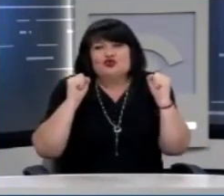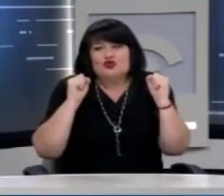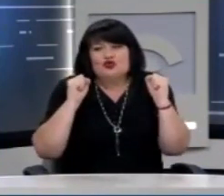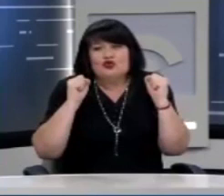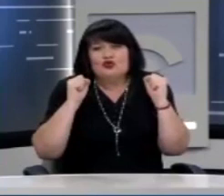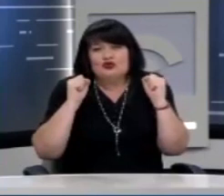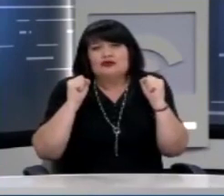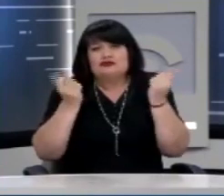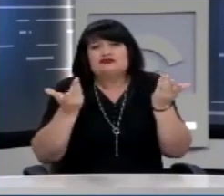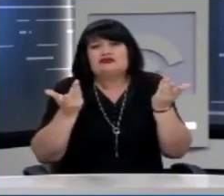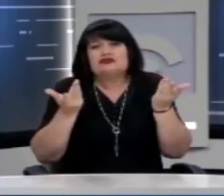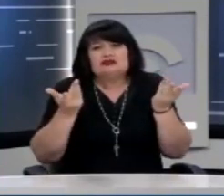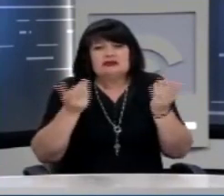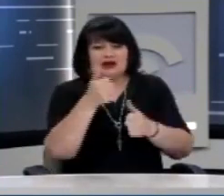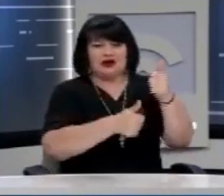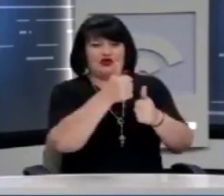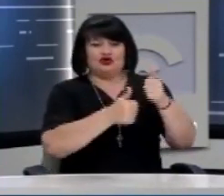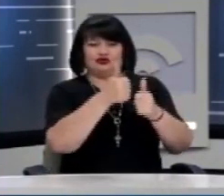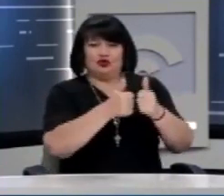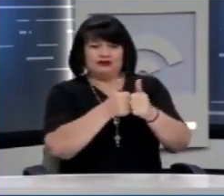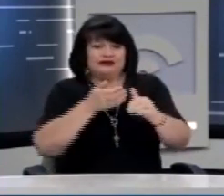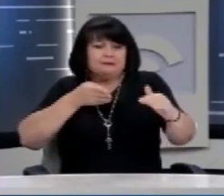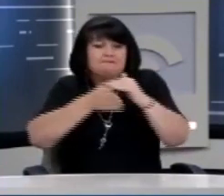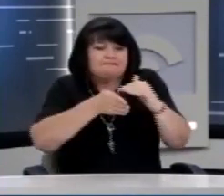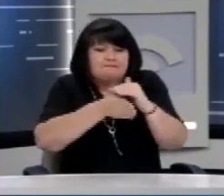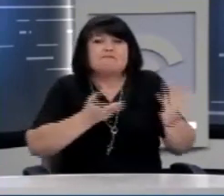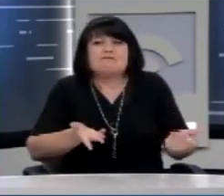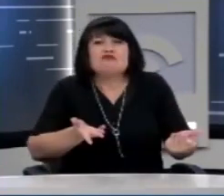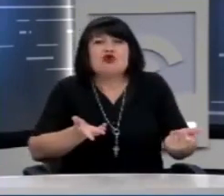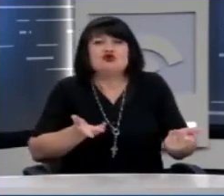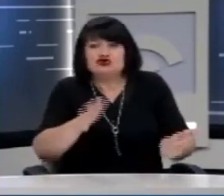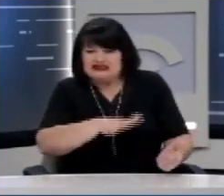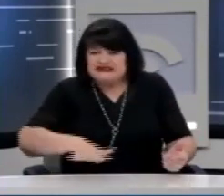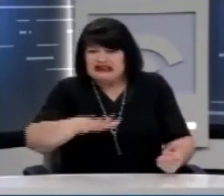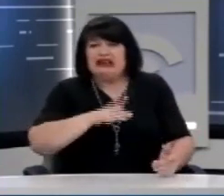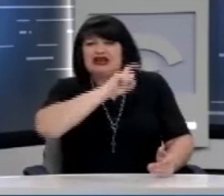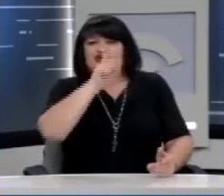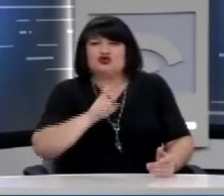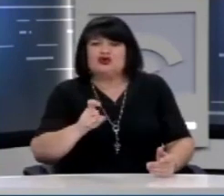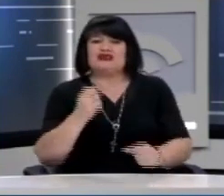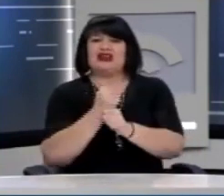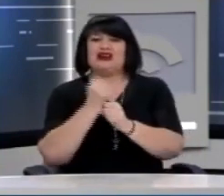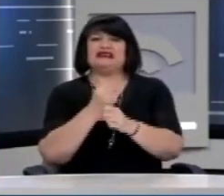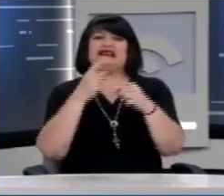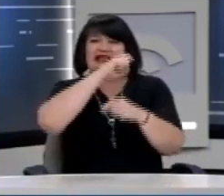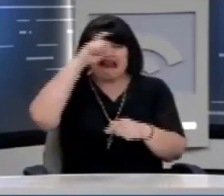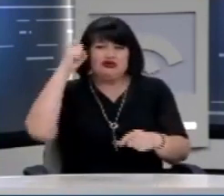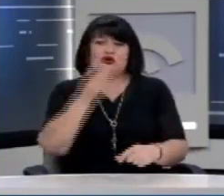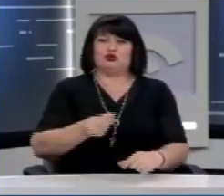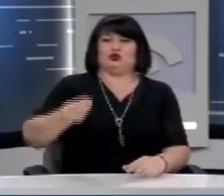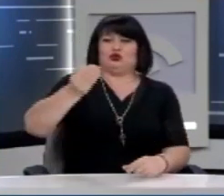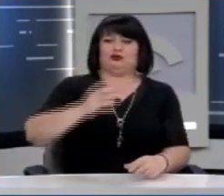τις συμπληγάδες του μονοπωλιακού ανταγωνισμού σε συνθήκες ζωής και εργασίας διαρκώς και πιο